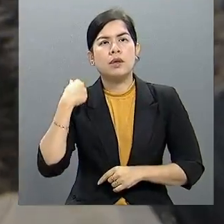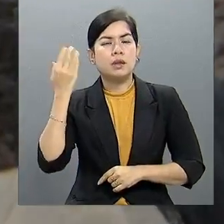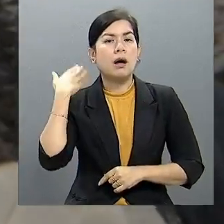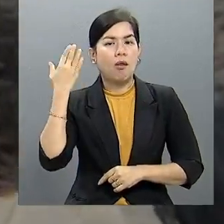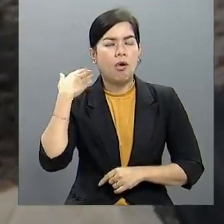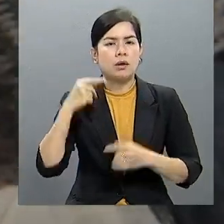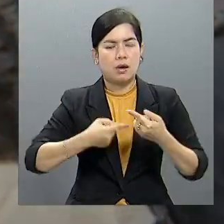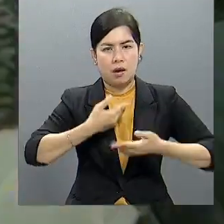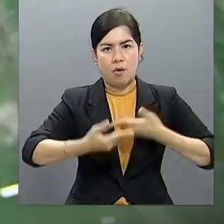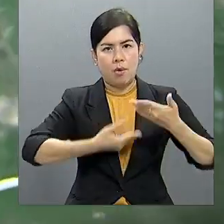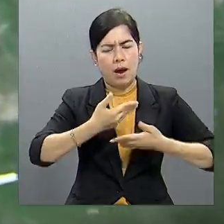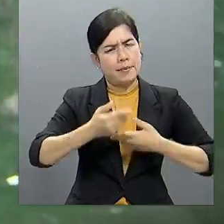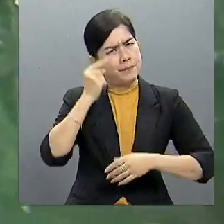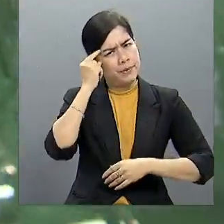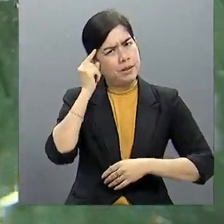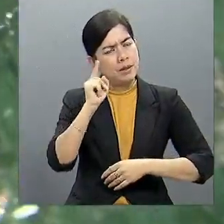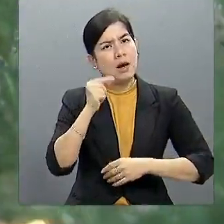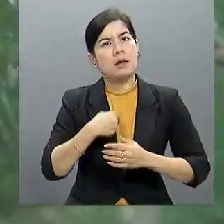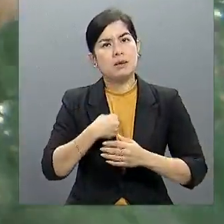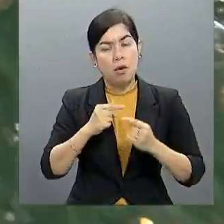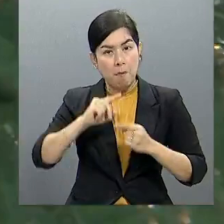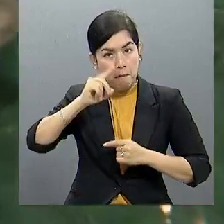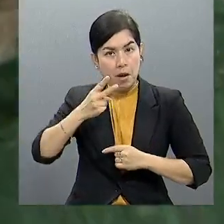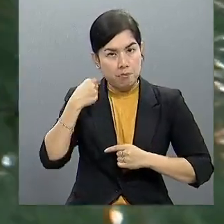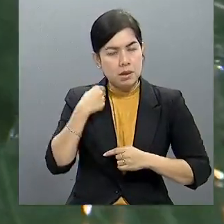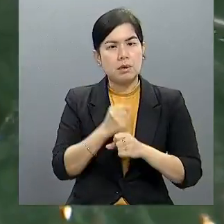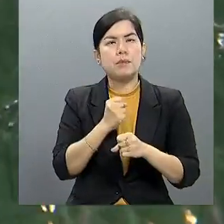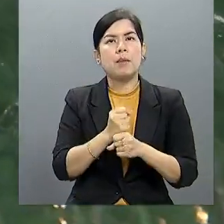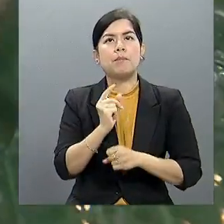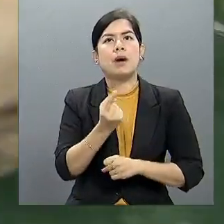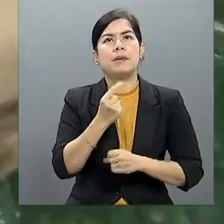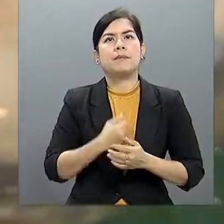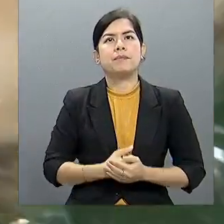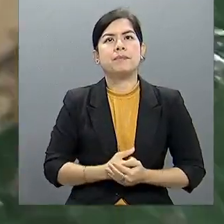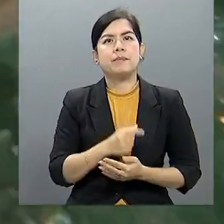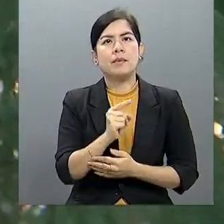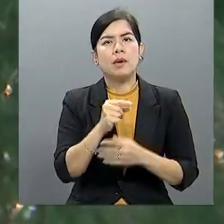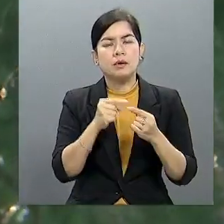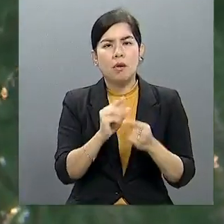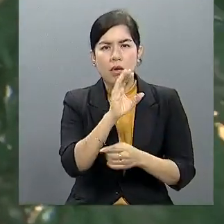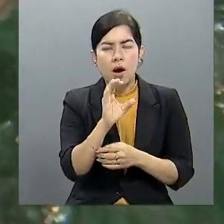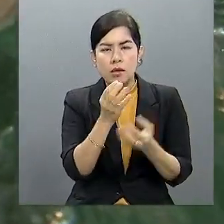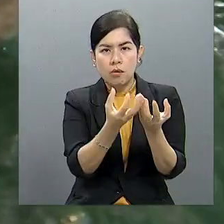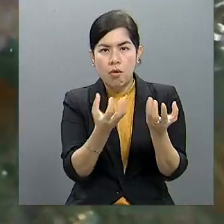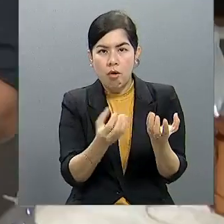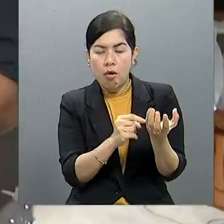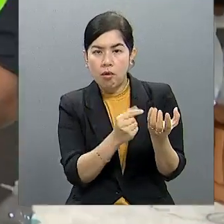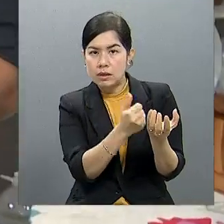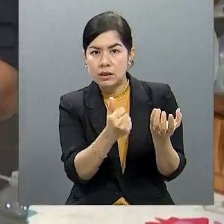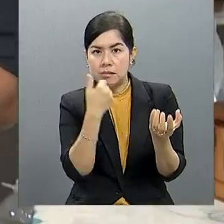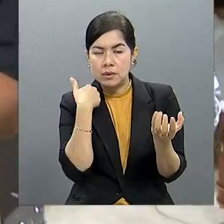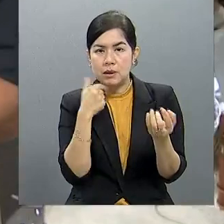ก็เลยรสว เฮ้ย เราออกกับมาอรบหนไหมแล้วก็พเอยเราไดคนพ้นที่ ในการ Survey หาของวัชดิบกไปเจอต้นๆ ที่ deuxième